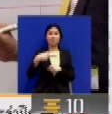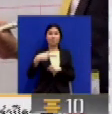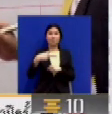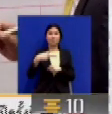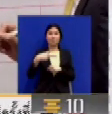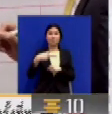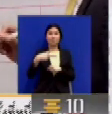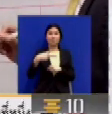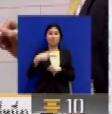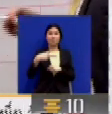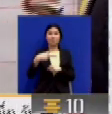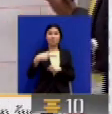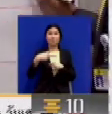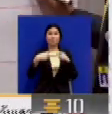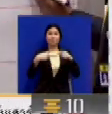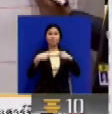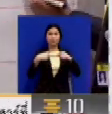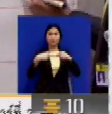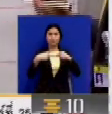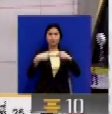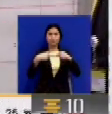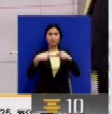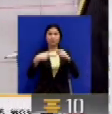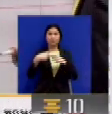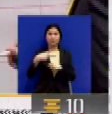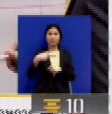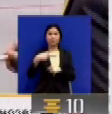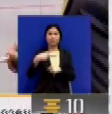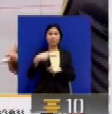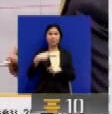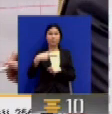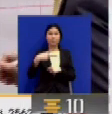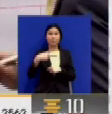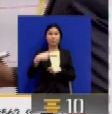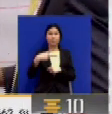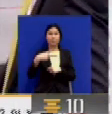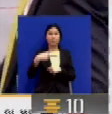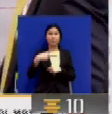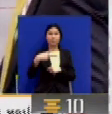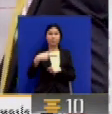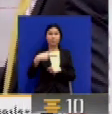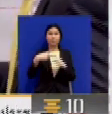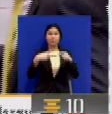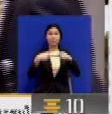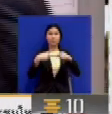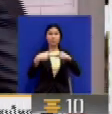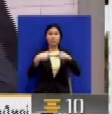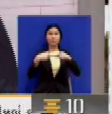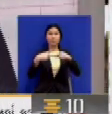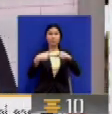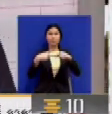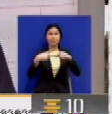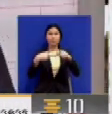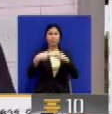ไป4-5ล็อกเลยนะ นำไป32คะแนน ทีนี้ก็ถ้าไม่รู้ว่าเขาตกลงกันได้หรือยัง แต่ถ้าคุณชวน